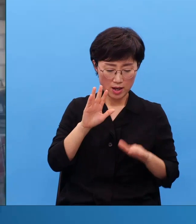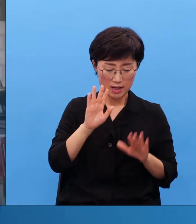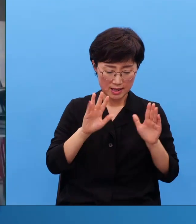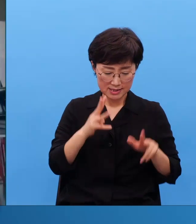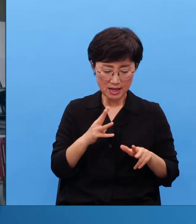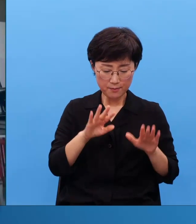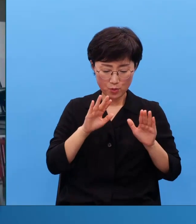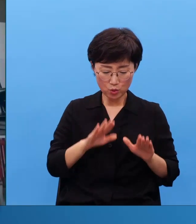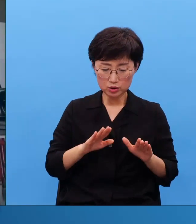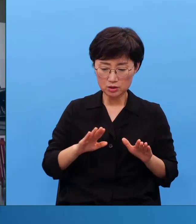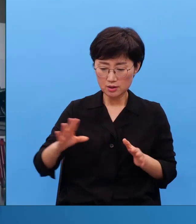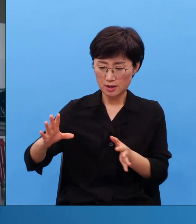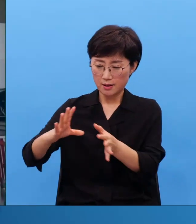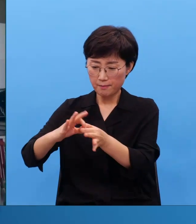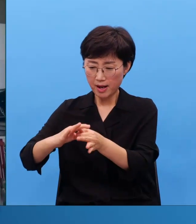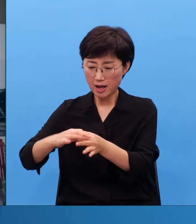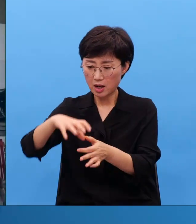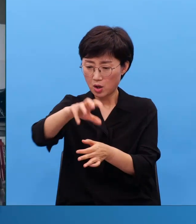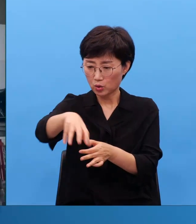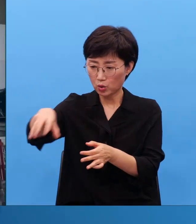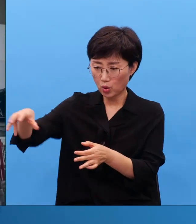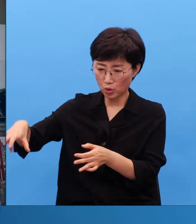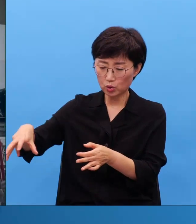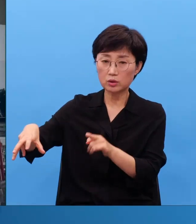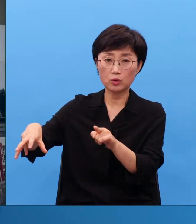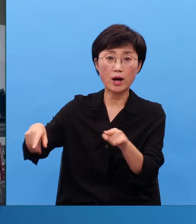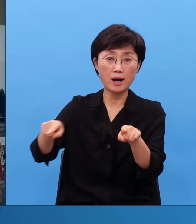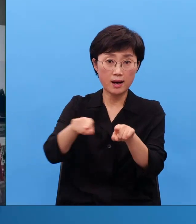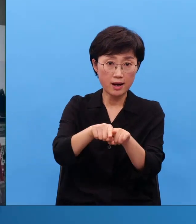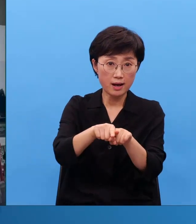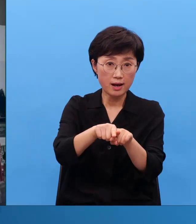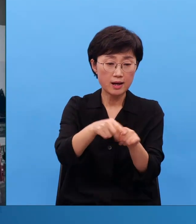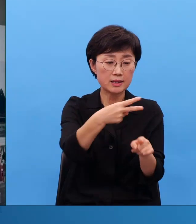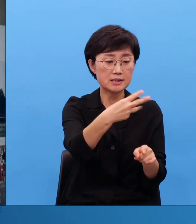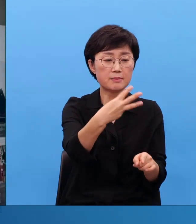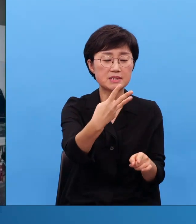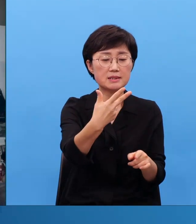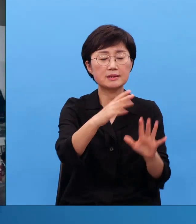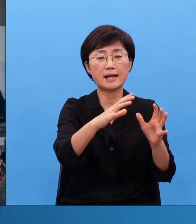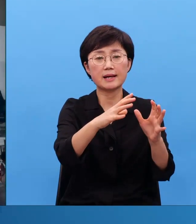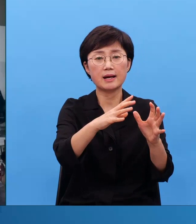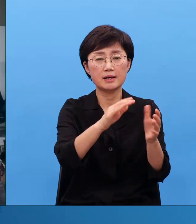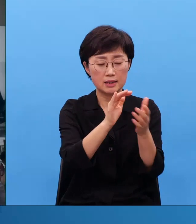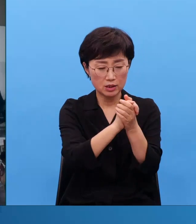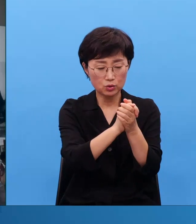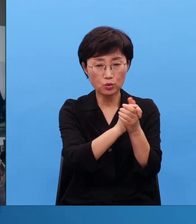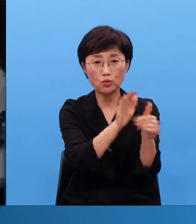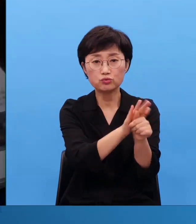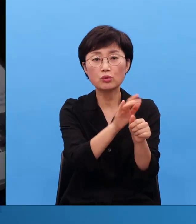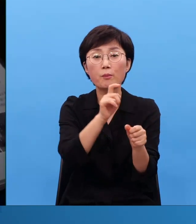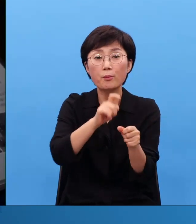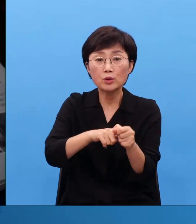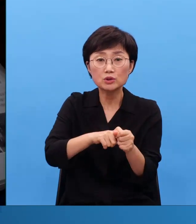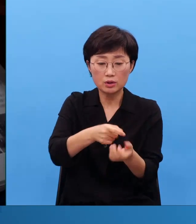전도 현장과 237 나라를 기도할 수 있도록 선교 현장에 기록을 담았습니다.